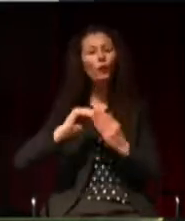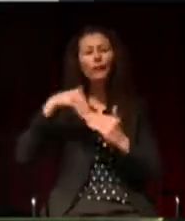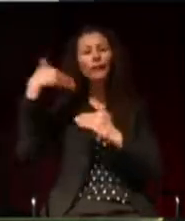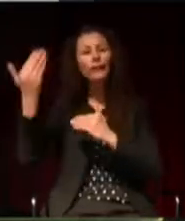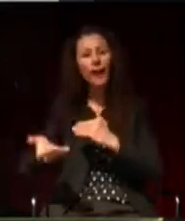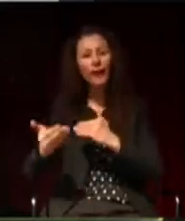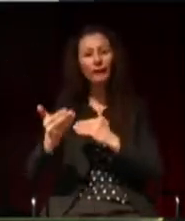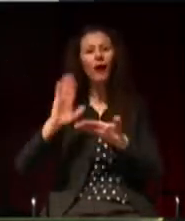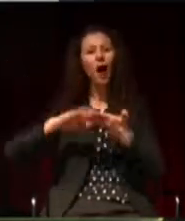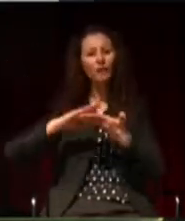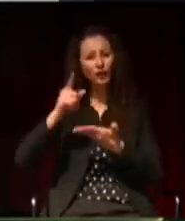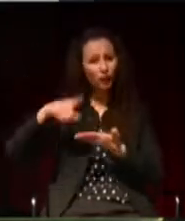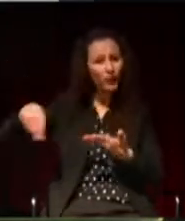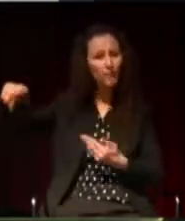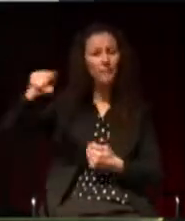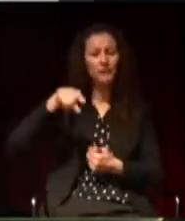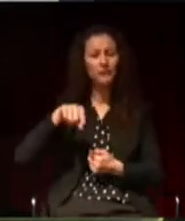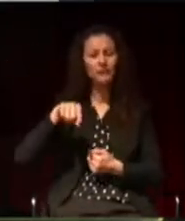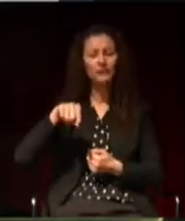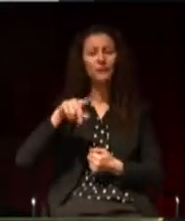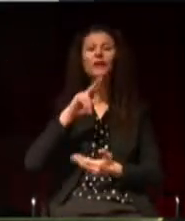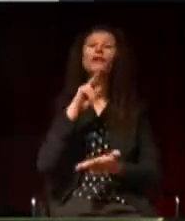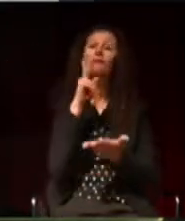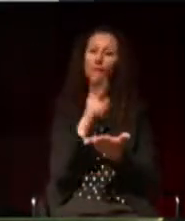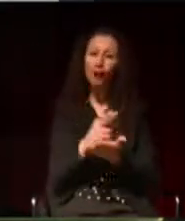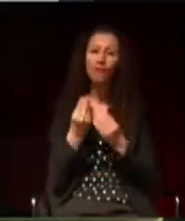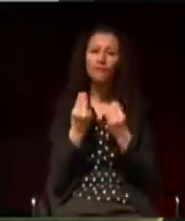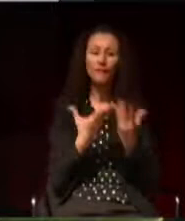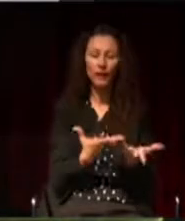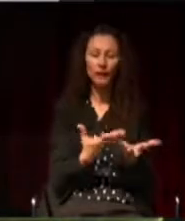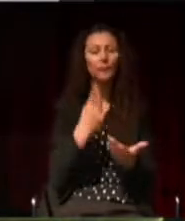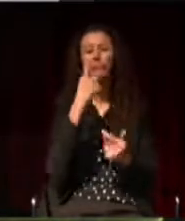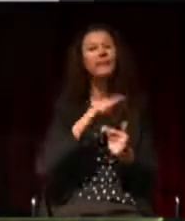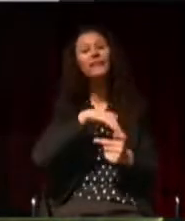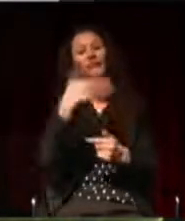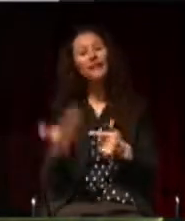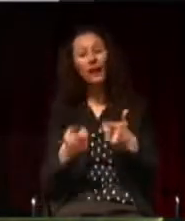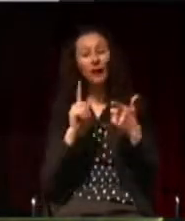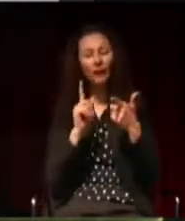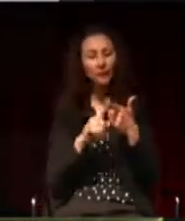diğer arkadaşlarımız karar verdi. Bir diğer